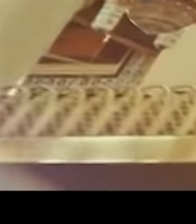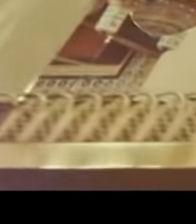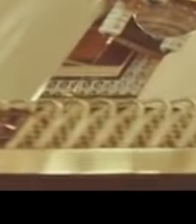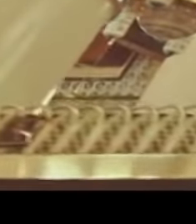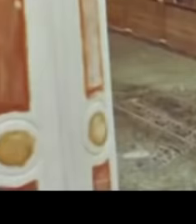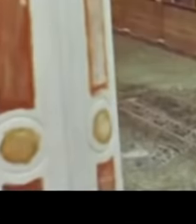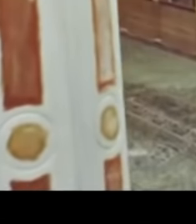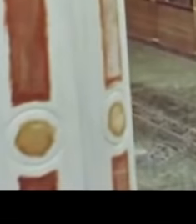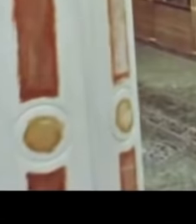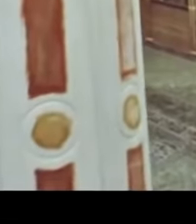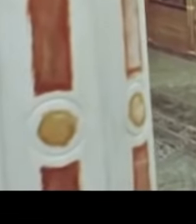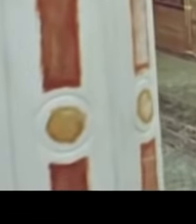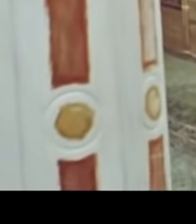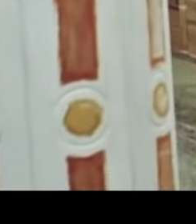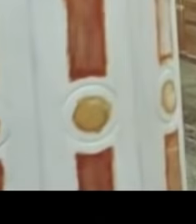يا